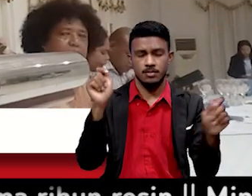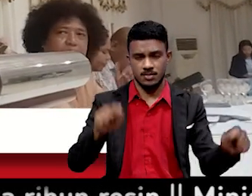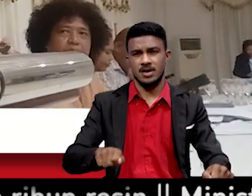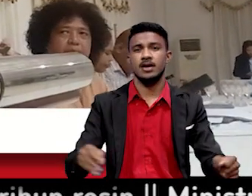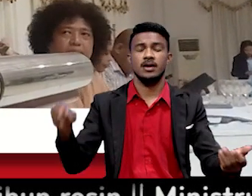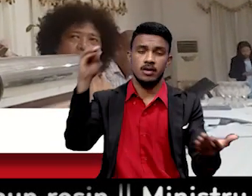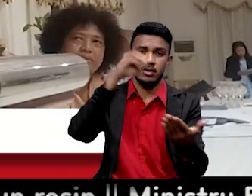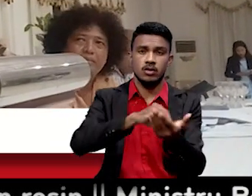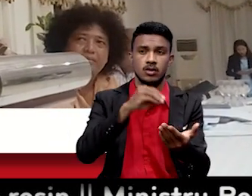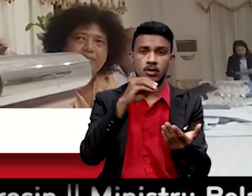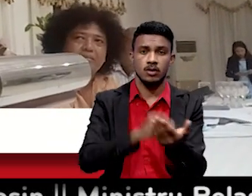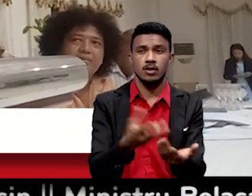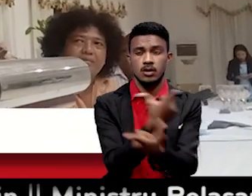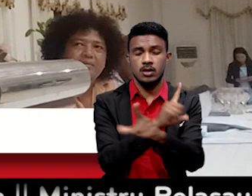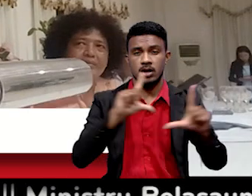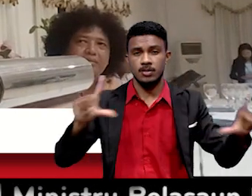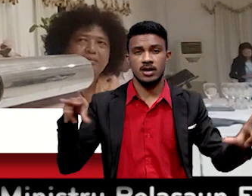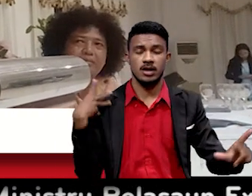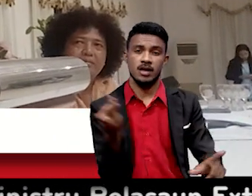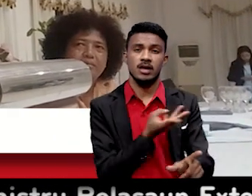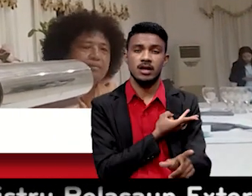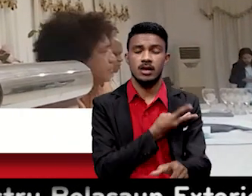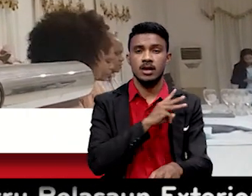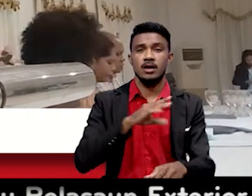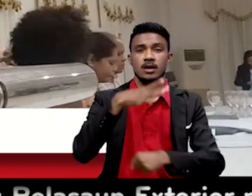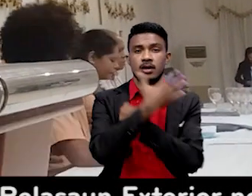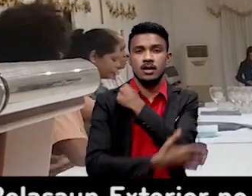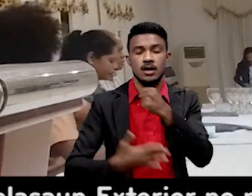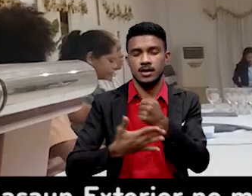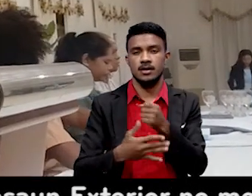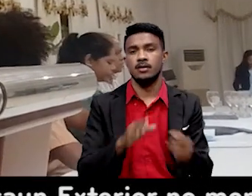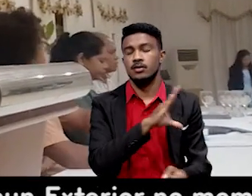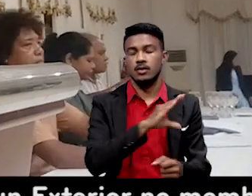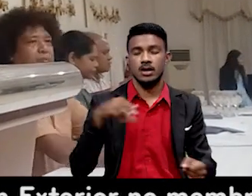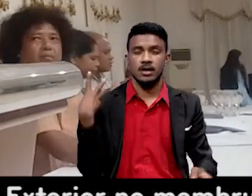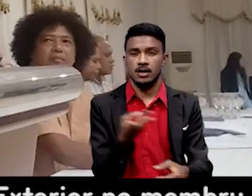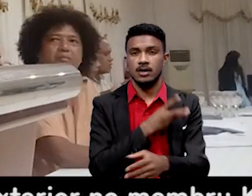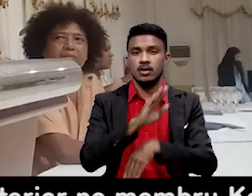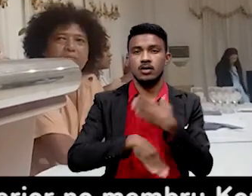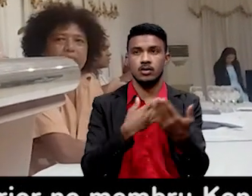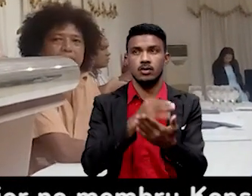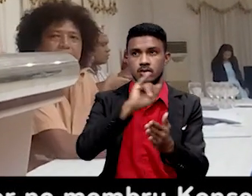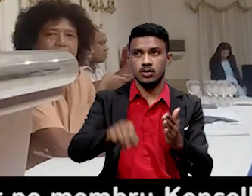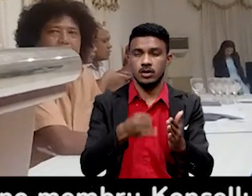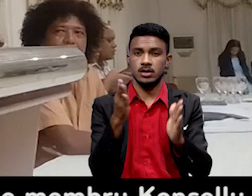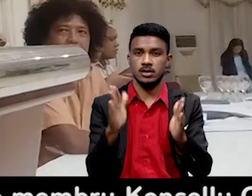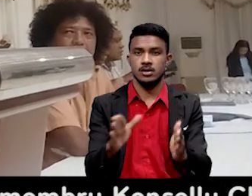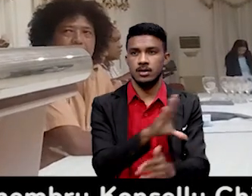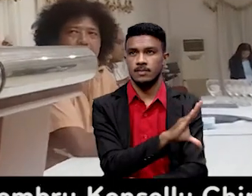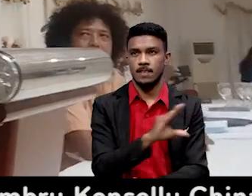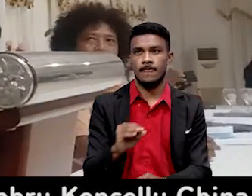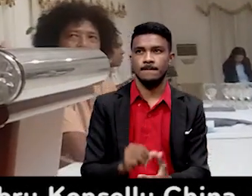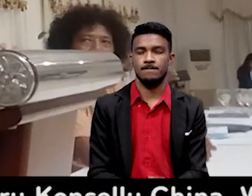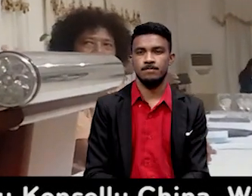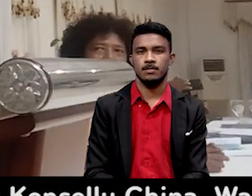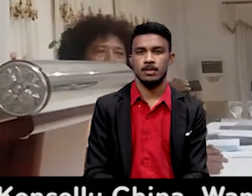garante anin liberdade ne ba ita nia rai, ne ba ita hotu, jornalista nia.